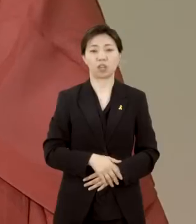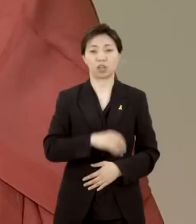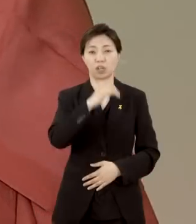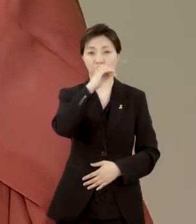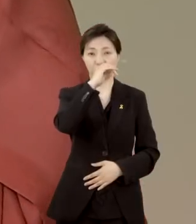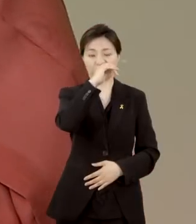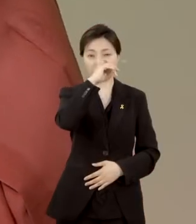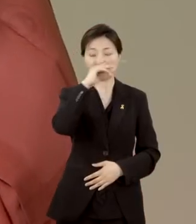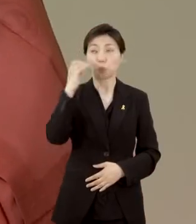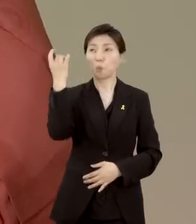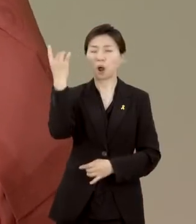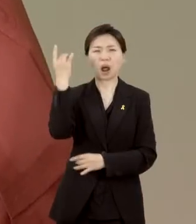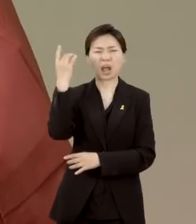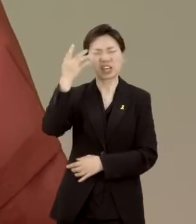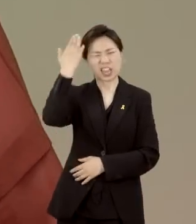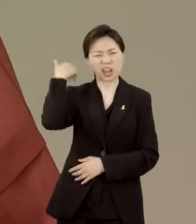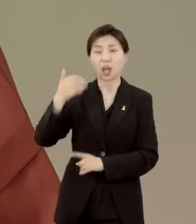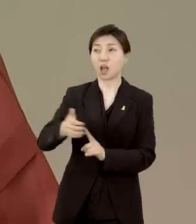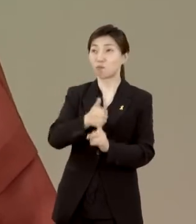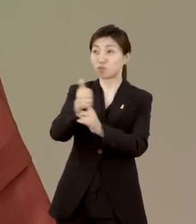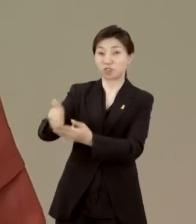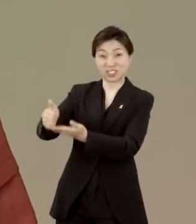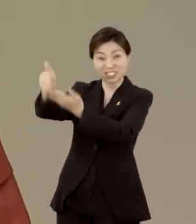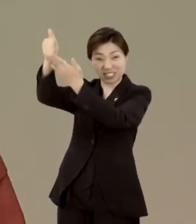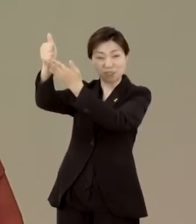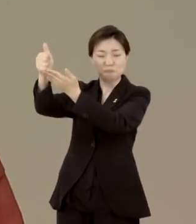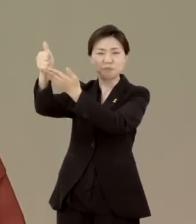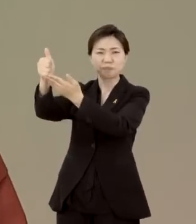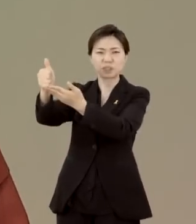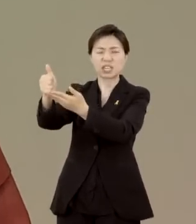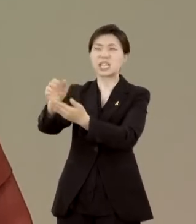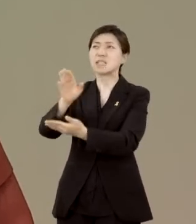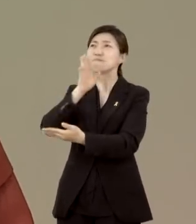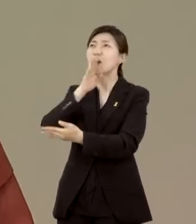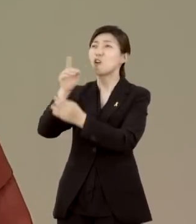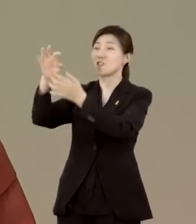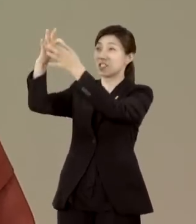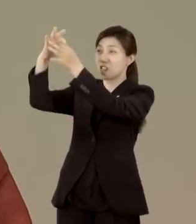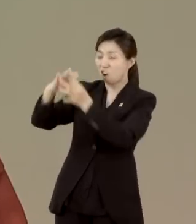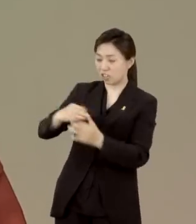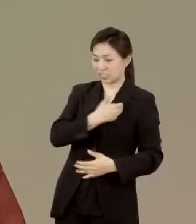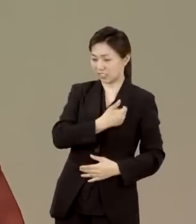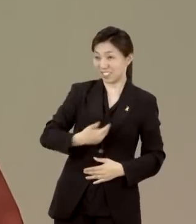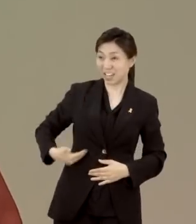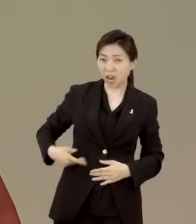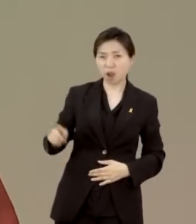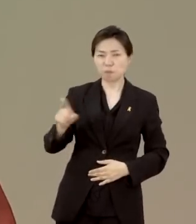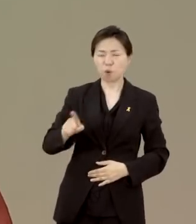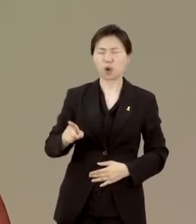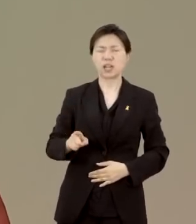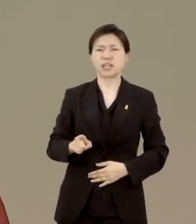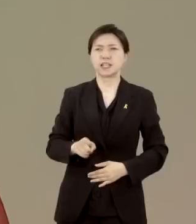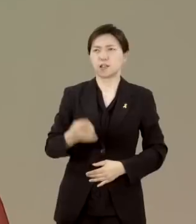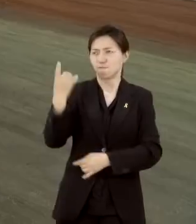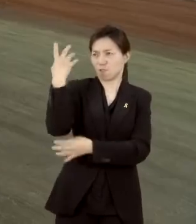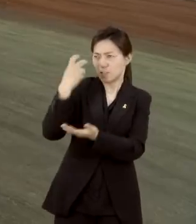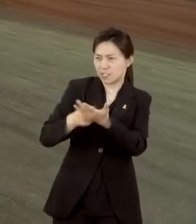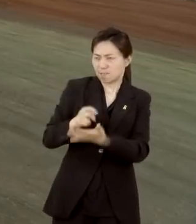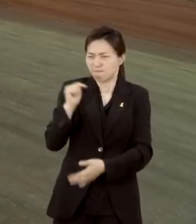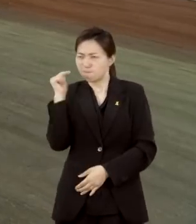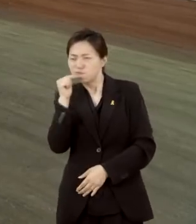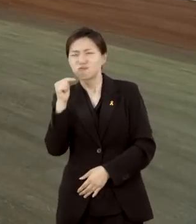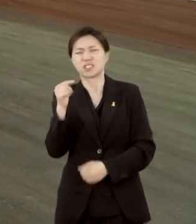되는데 원래 우리 부처님 직계제자들은 오로지 그냥 진실되게 원칙만 추구해 가지고